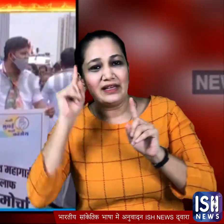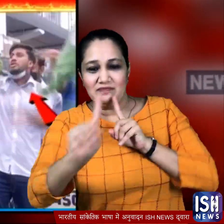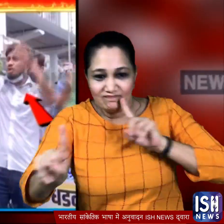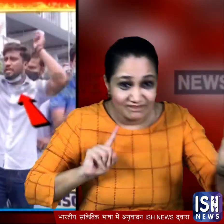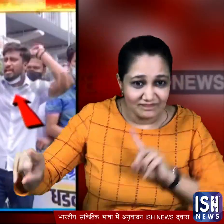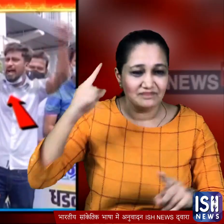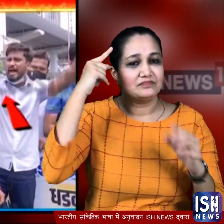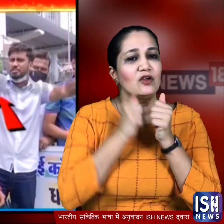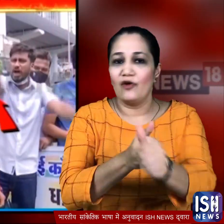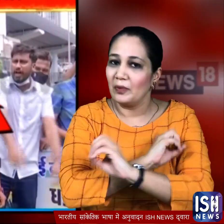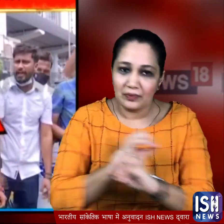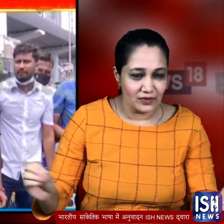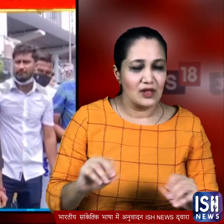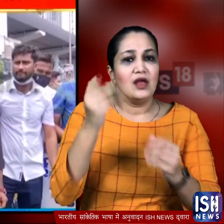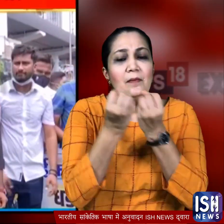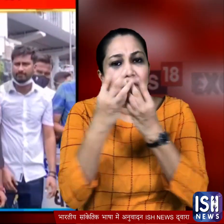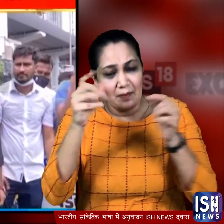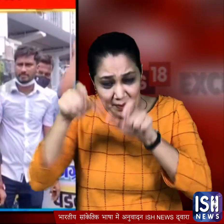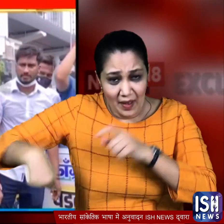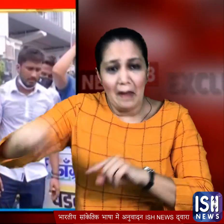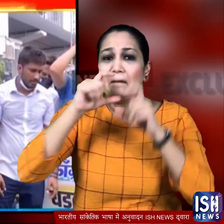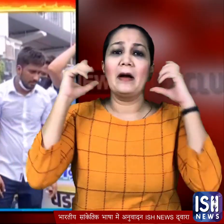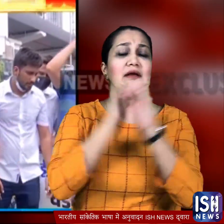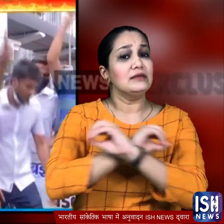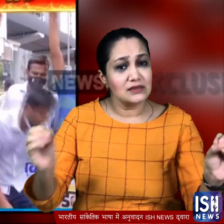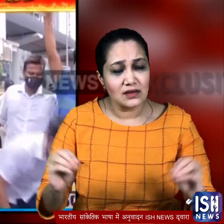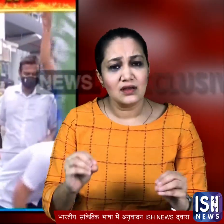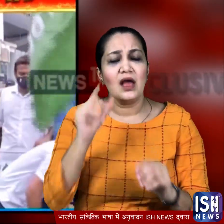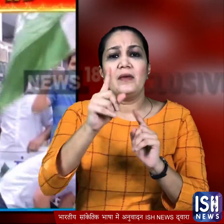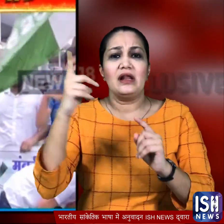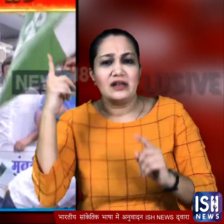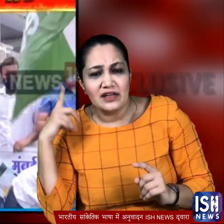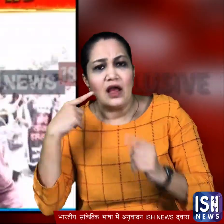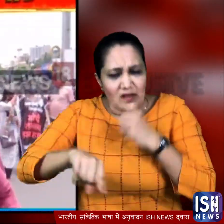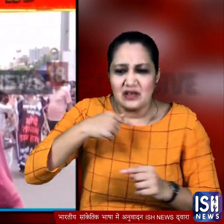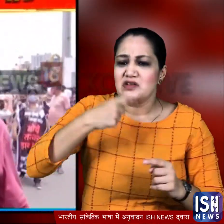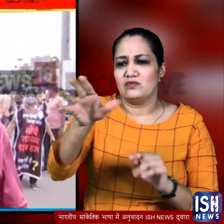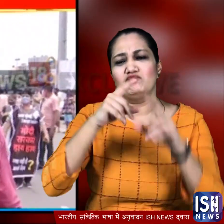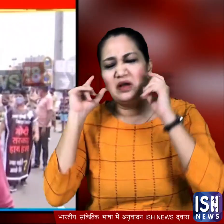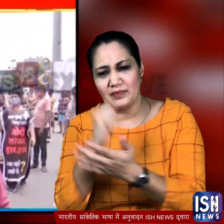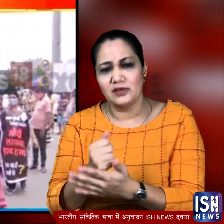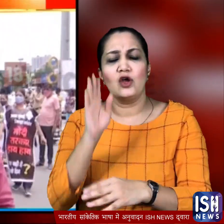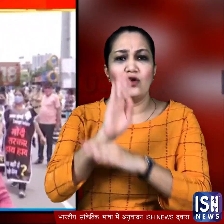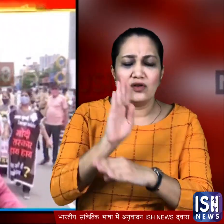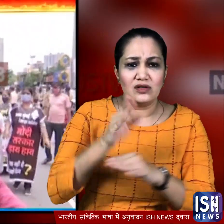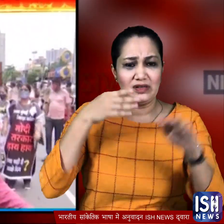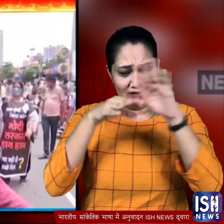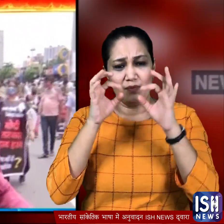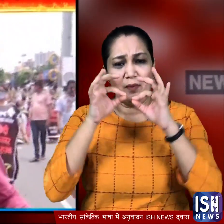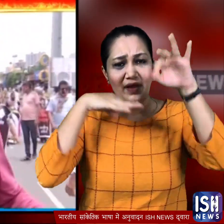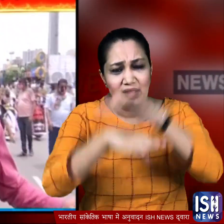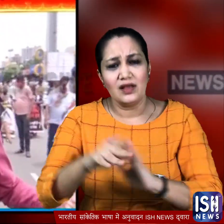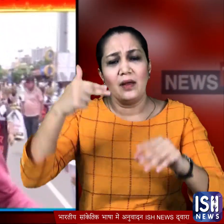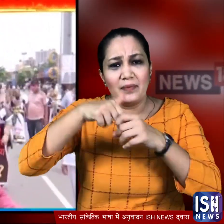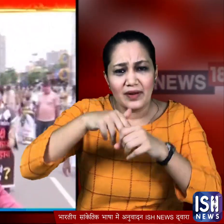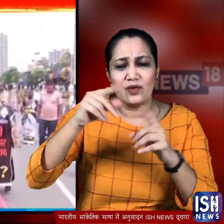नहीं किया। कई प्रदर्शनकारी तो बिना मास्क के भी नजर आए, फिर भी किसी नेता ने आपत्ति नहीं जताई। कांग्रेस मुंबई के भीतर पेट्रोल और डीजल